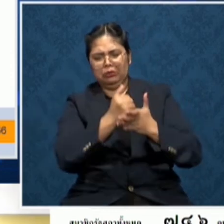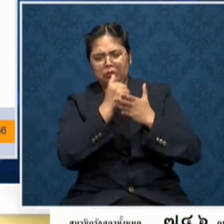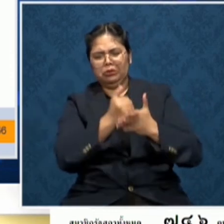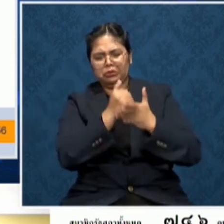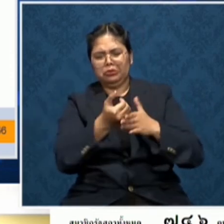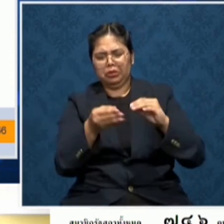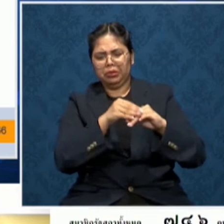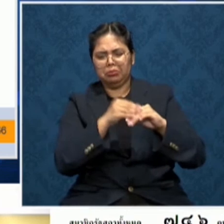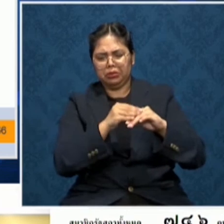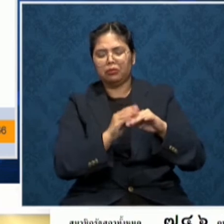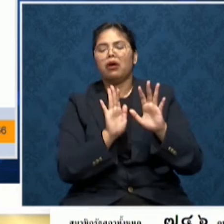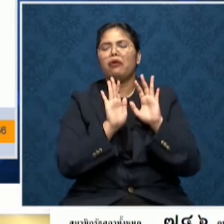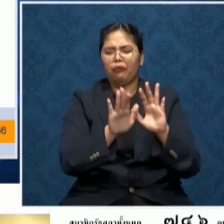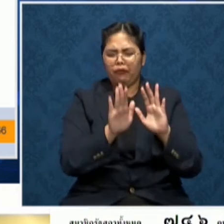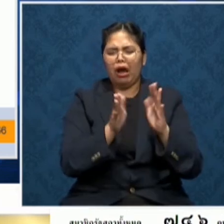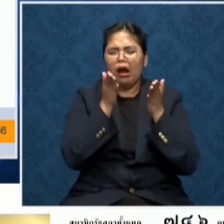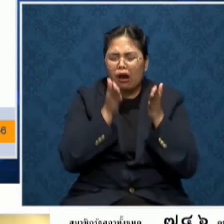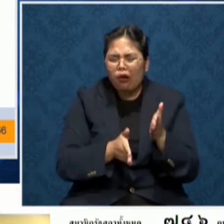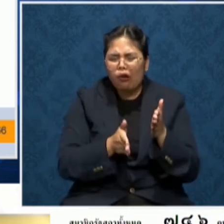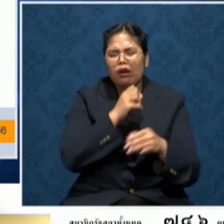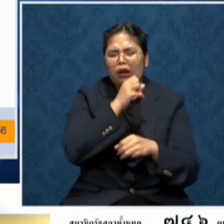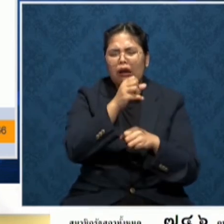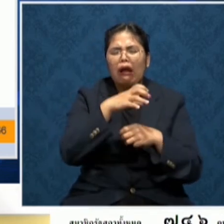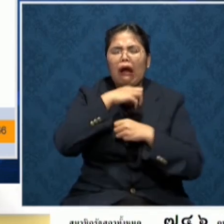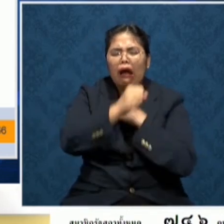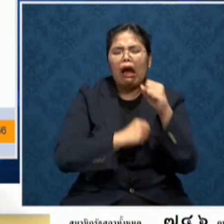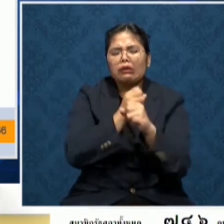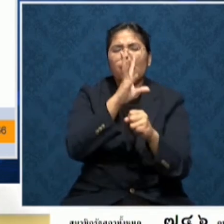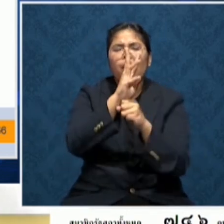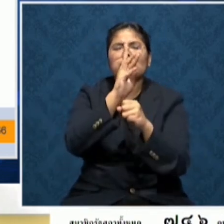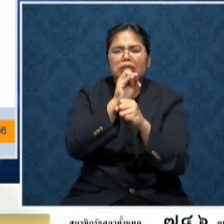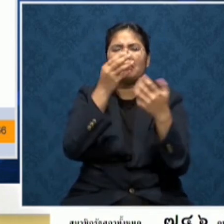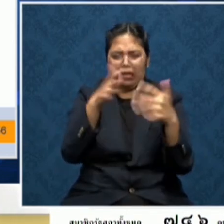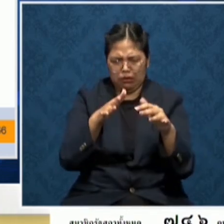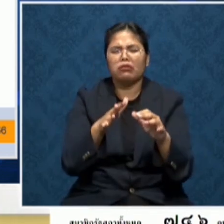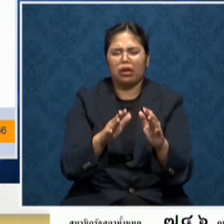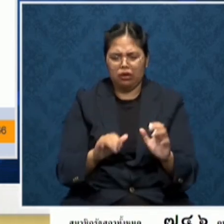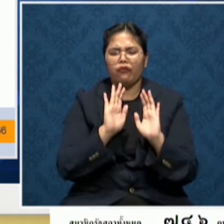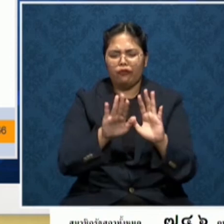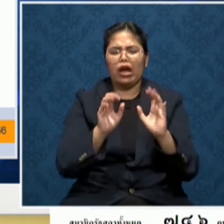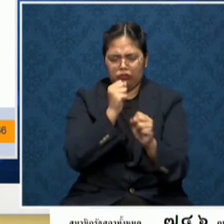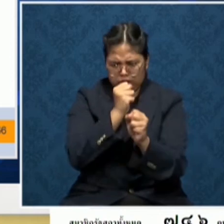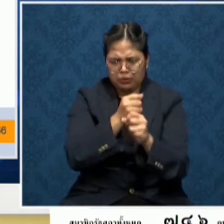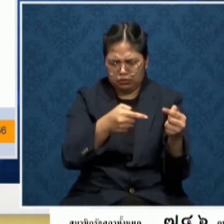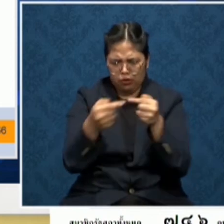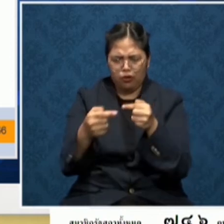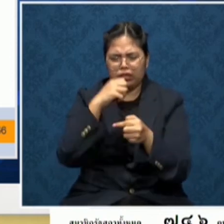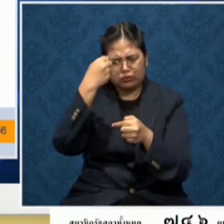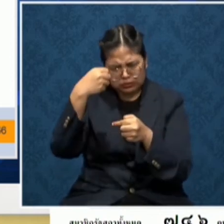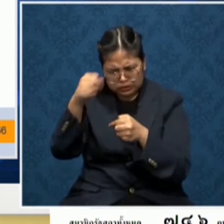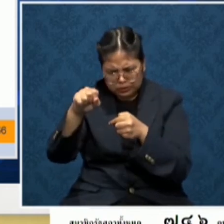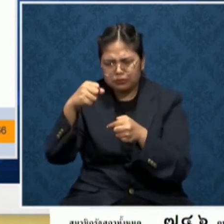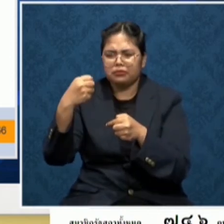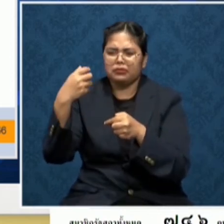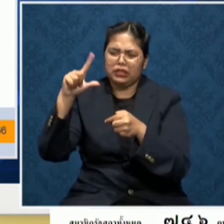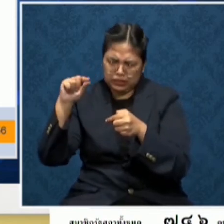ให้ผู้สูงอายุได้ทำงานต่อสัก10ถึง20ปีหลัง60ปีเพื่อเป็นพลังของชาติครับไม่ใช่ขยายอายุการ